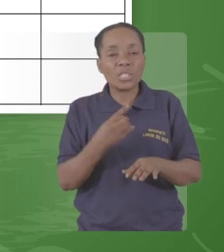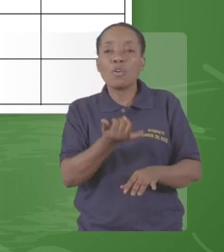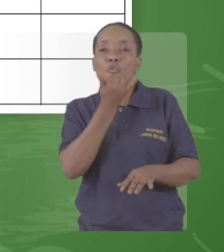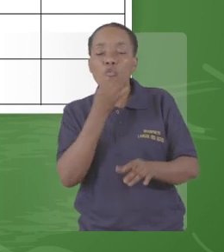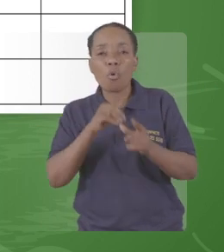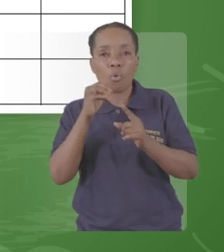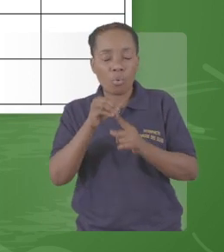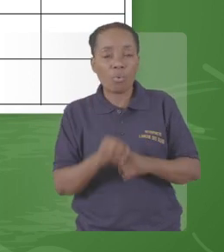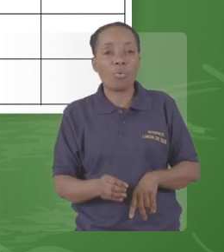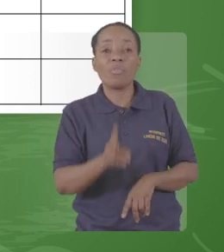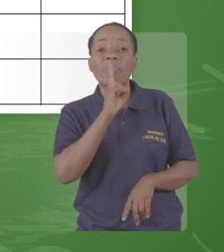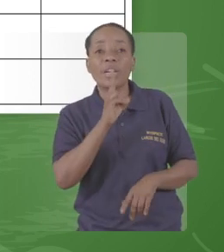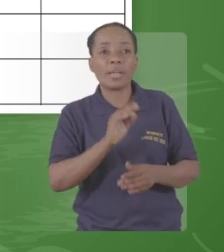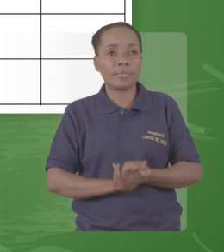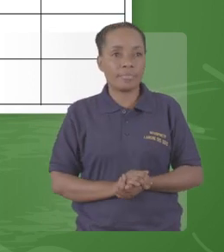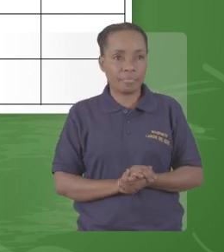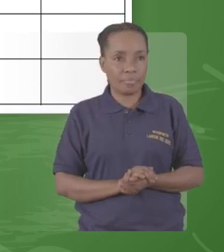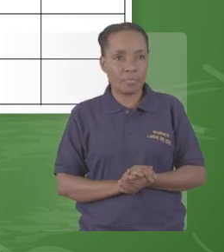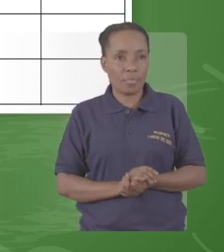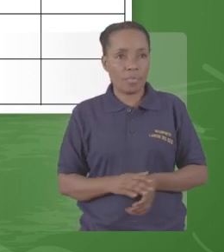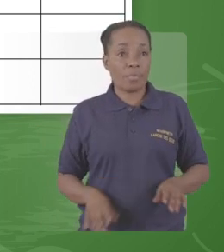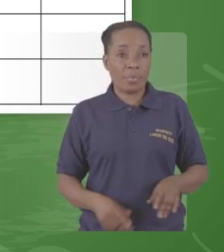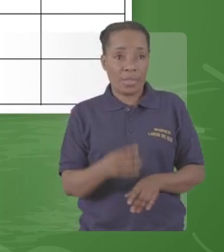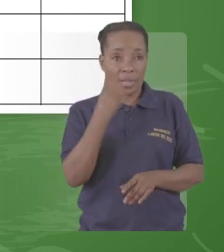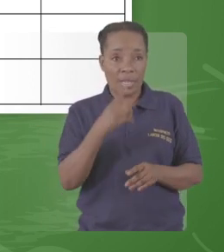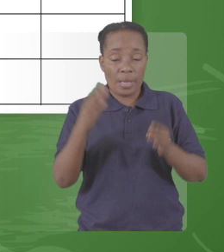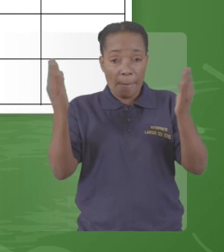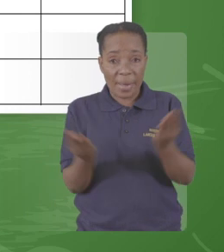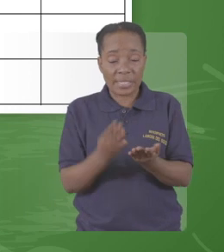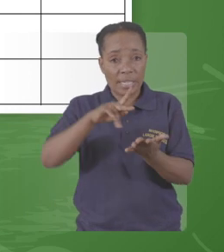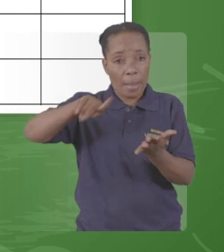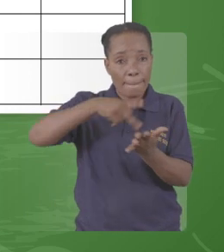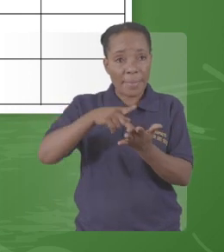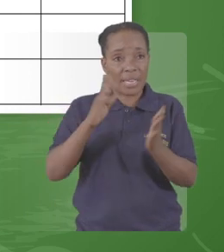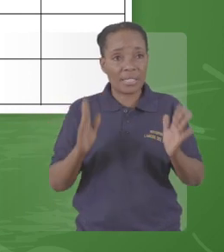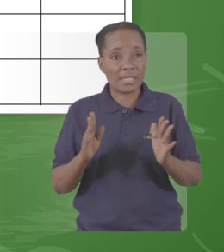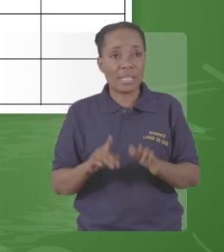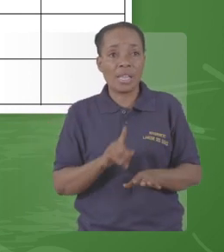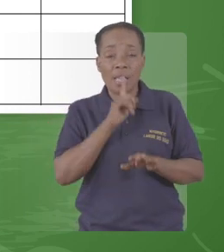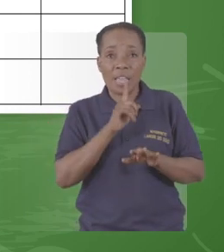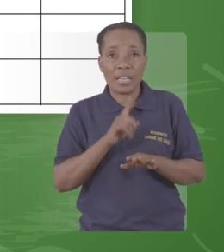Première affirmation. Le bassin parisien est une plaine.